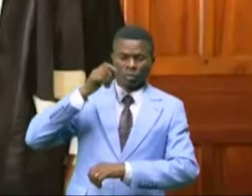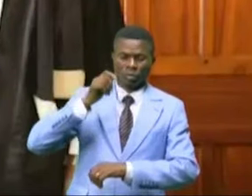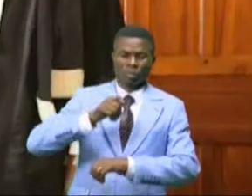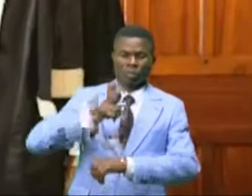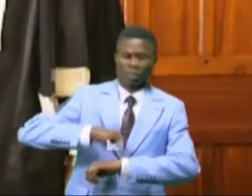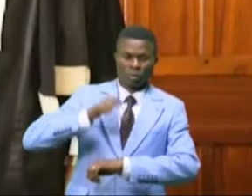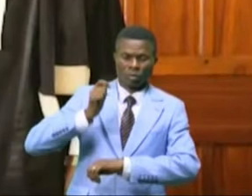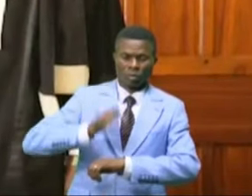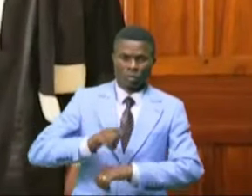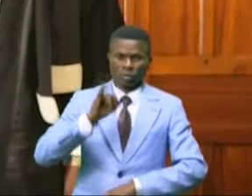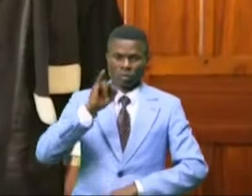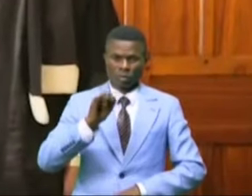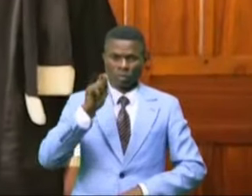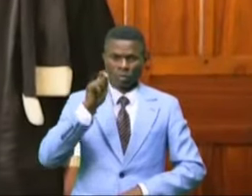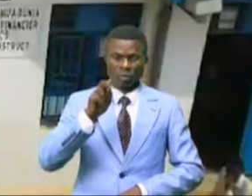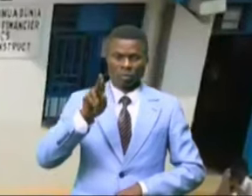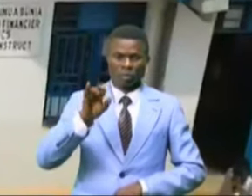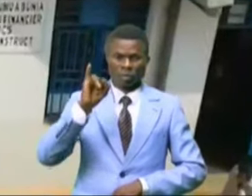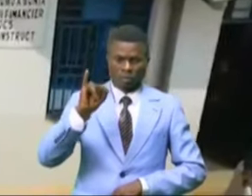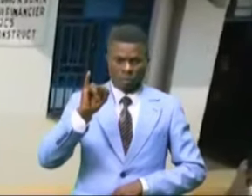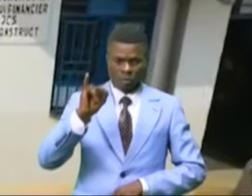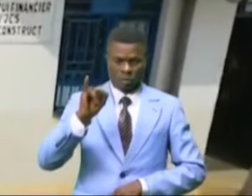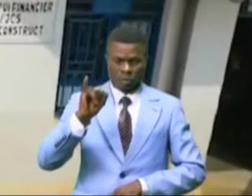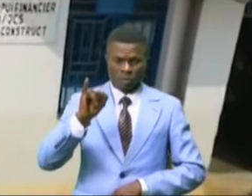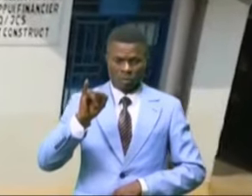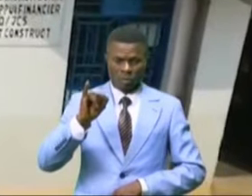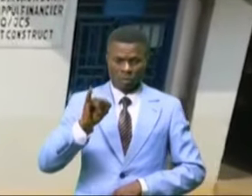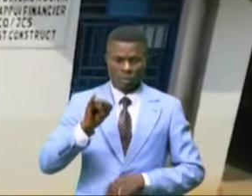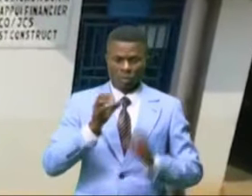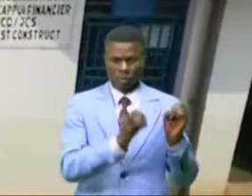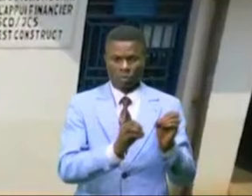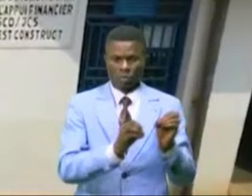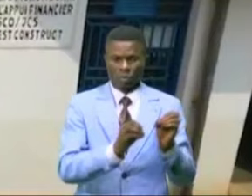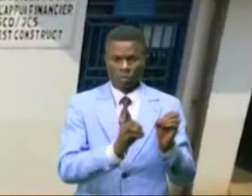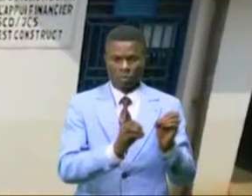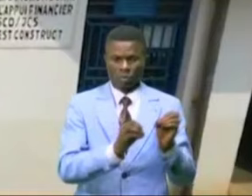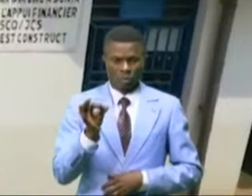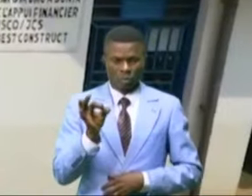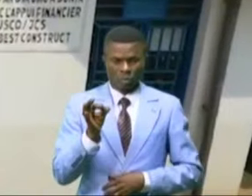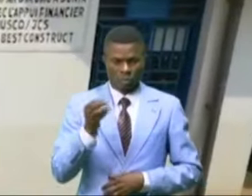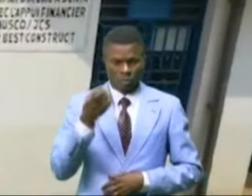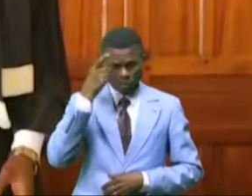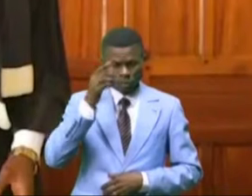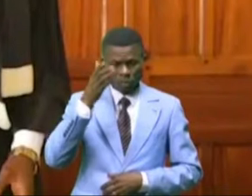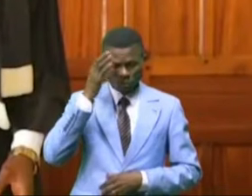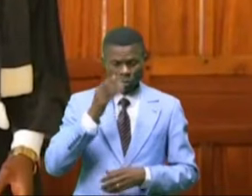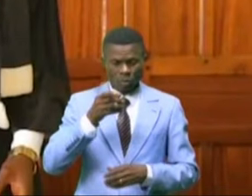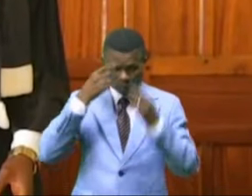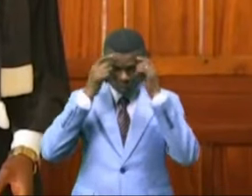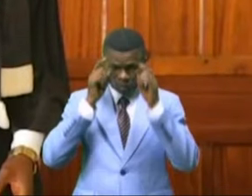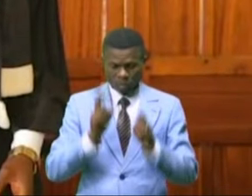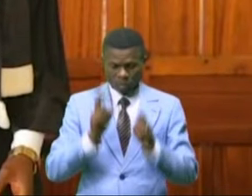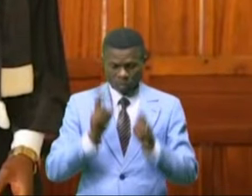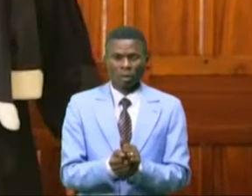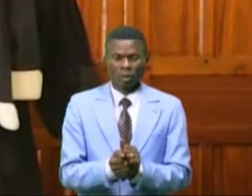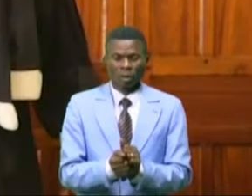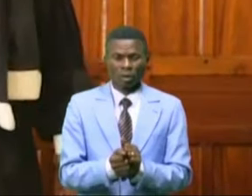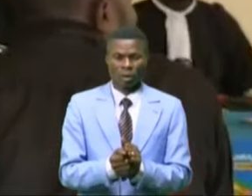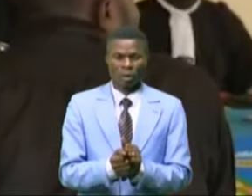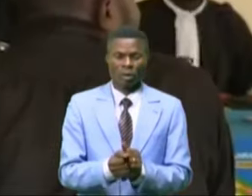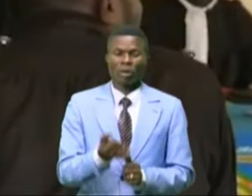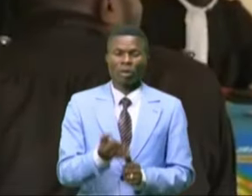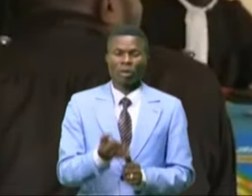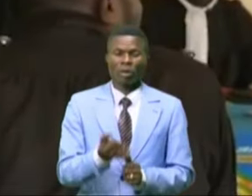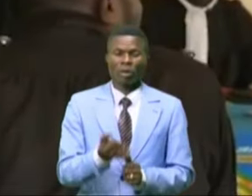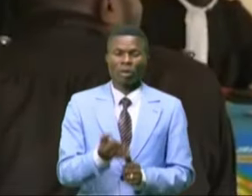alors que cette instance disciplinaire n'a jamais été convoquée en réunion pour statuer ou décider sur le